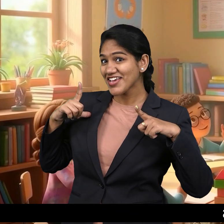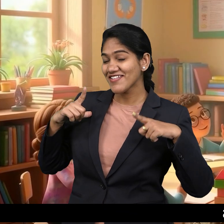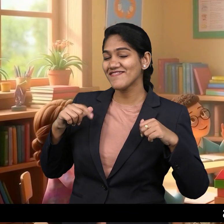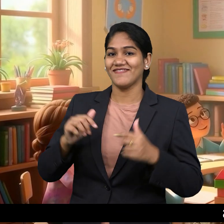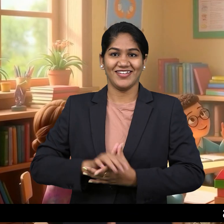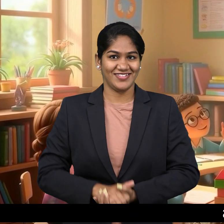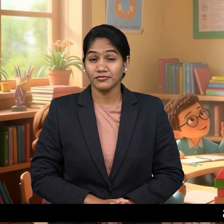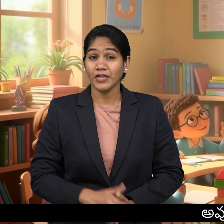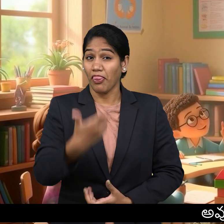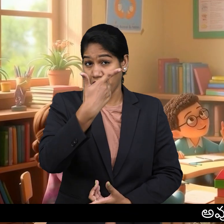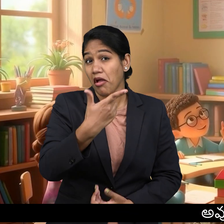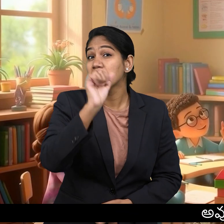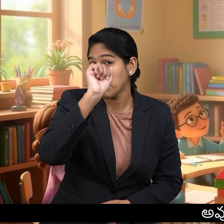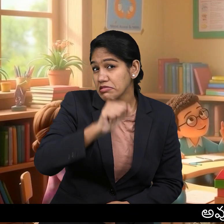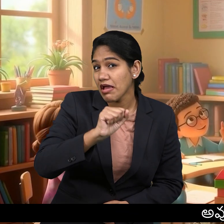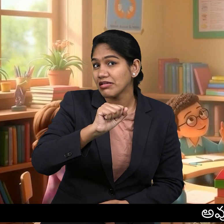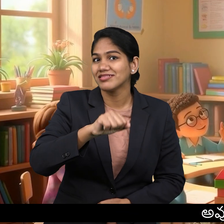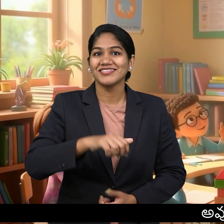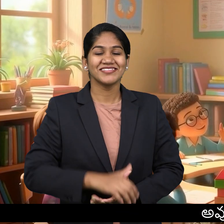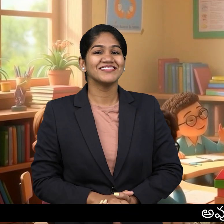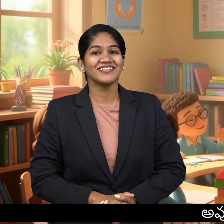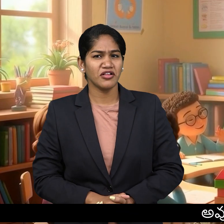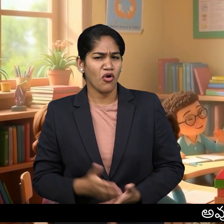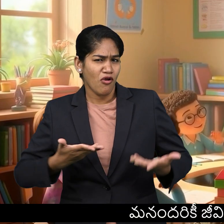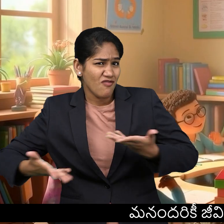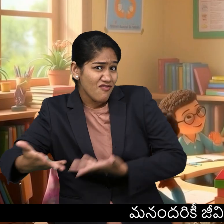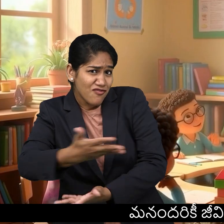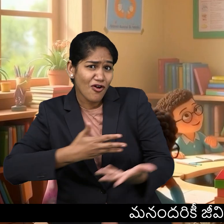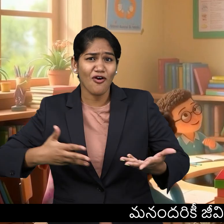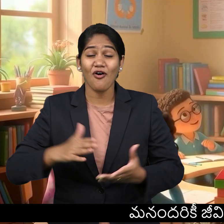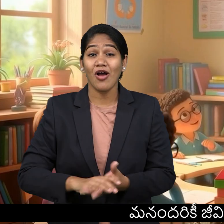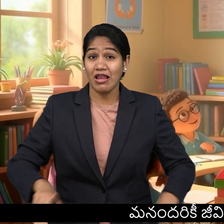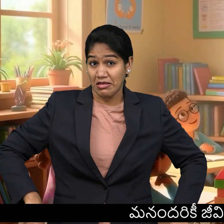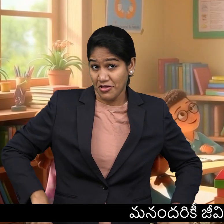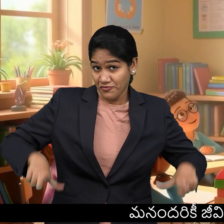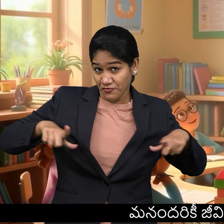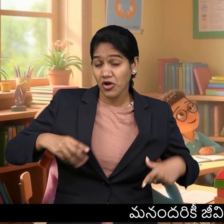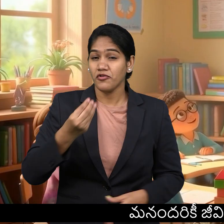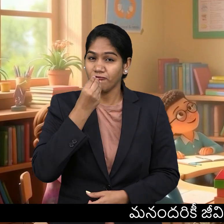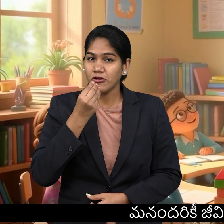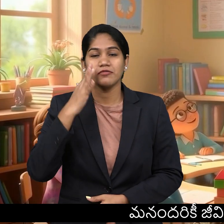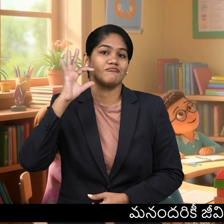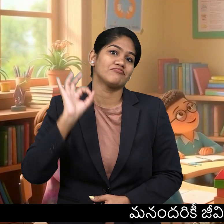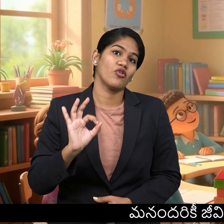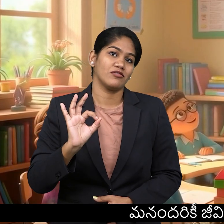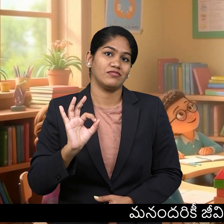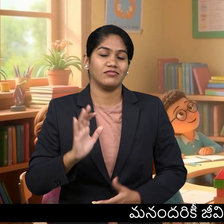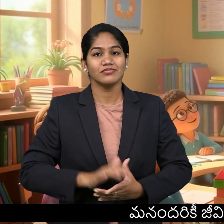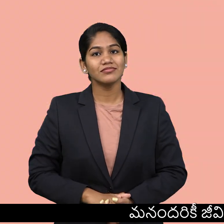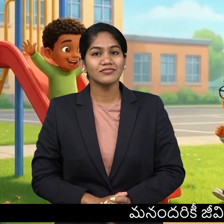జీవించడానికి. అవును, అది నిజమే. మనందరికీ జీవించడానికి ఆహారం అవసరం.